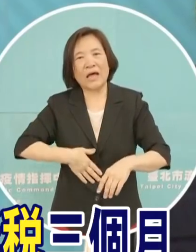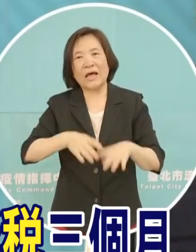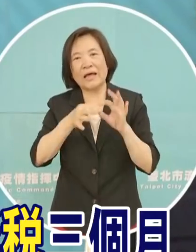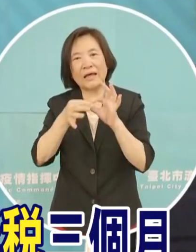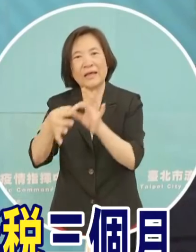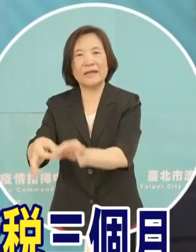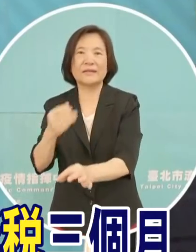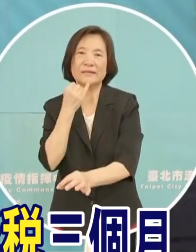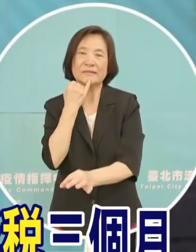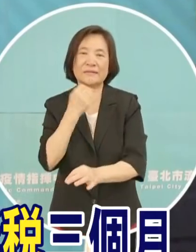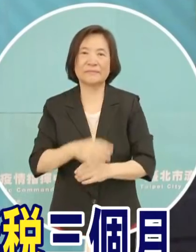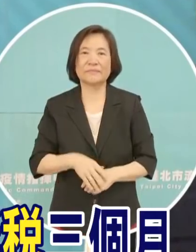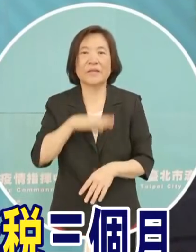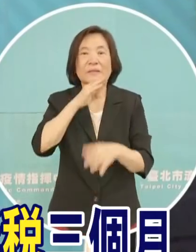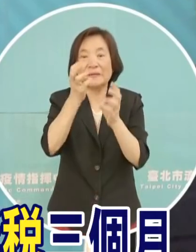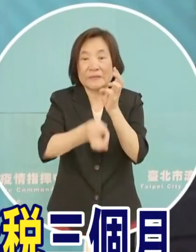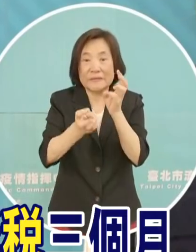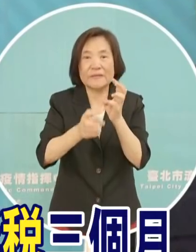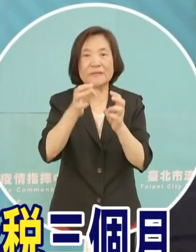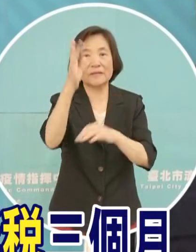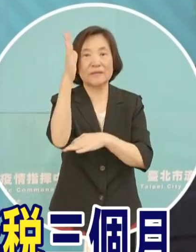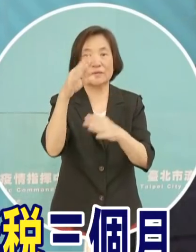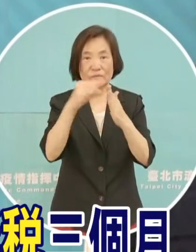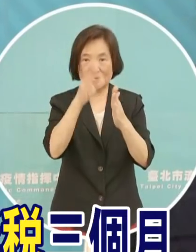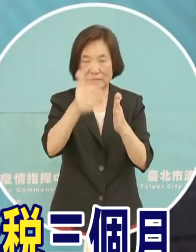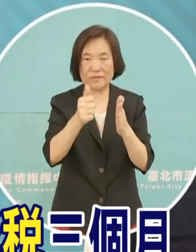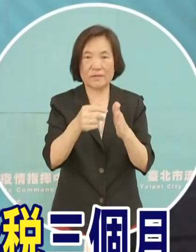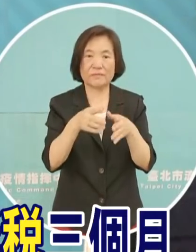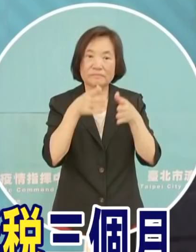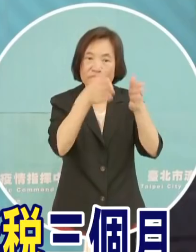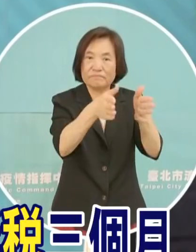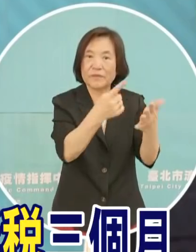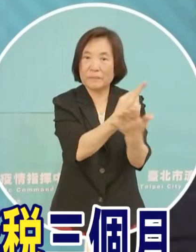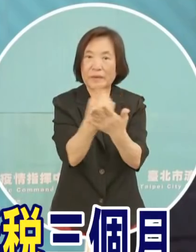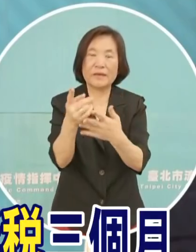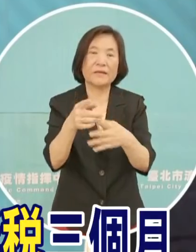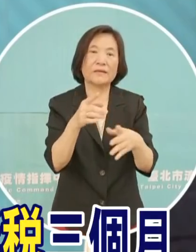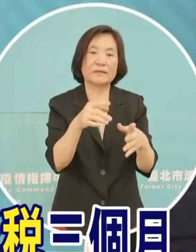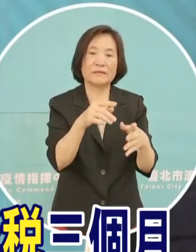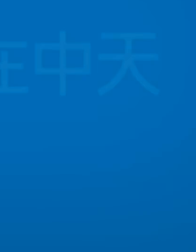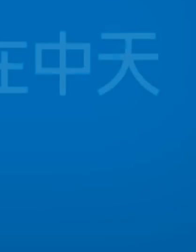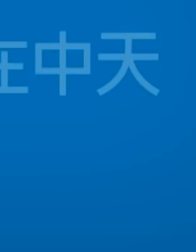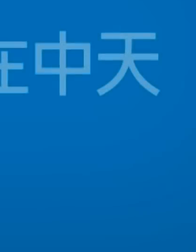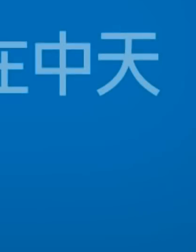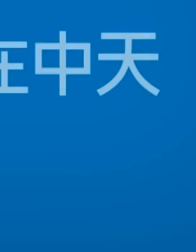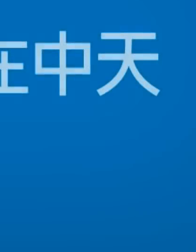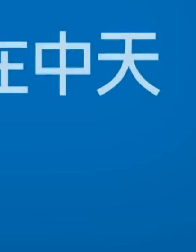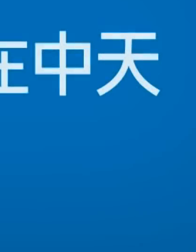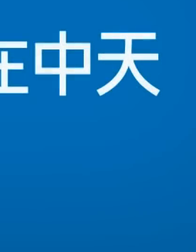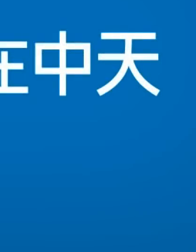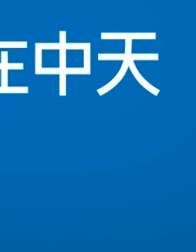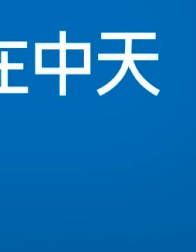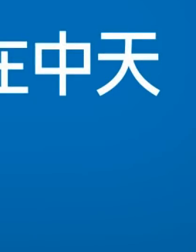节哦，等一下我请财政局长再。针对每一个大项哦，逐一来说明。